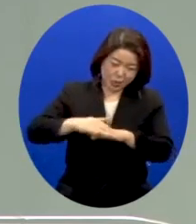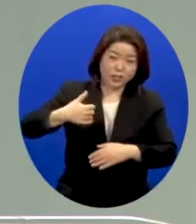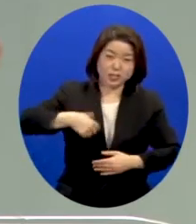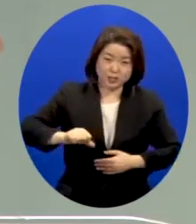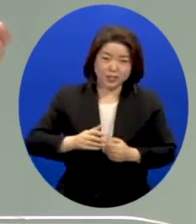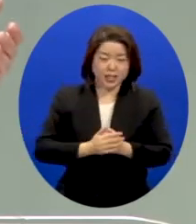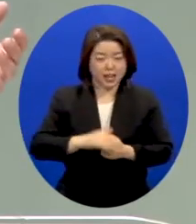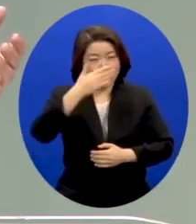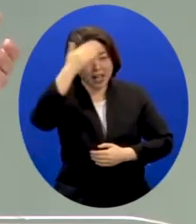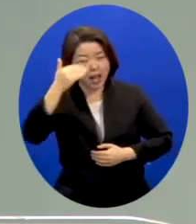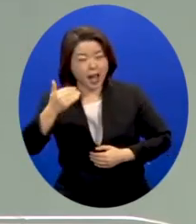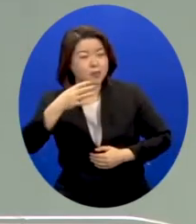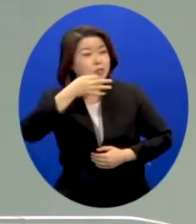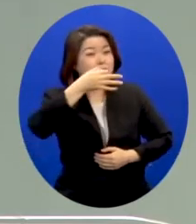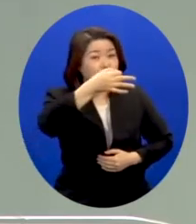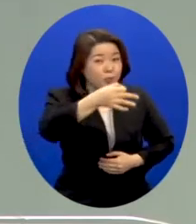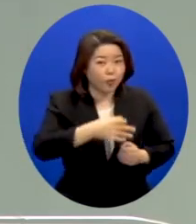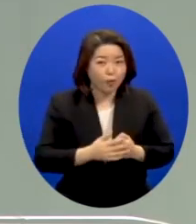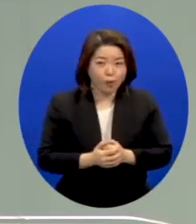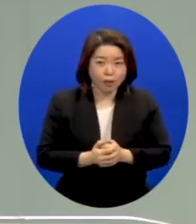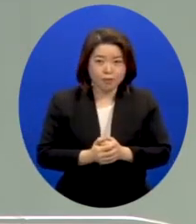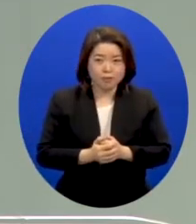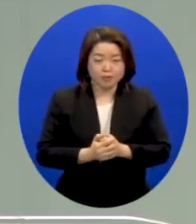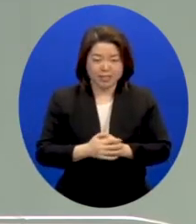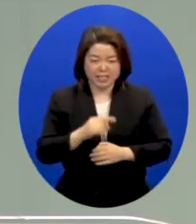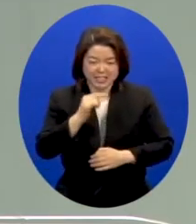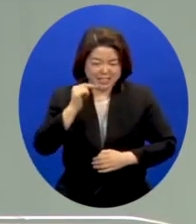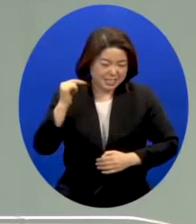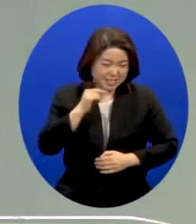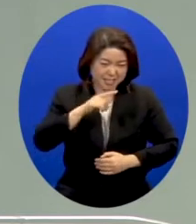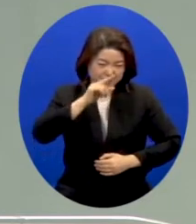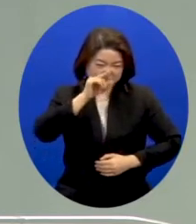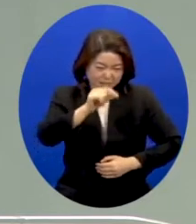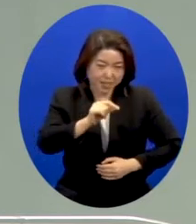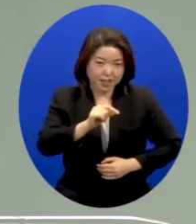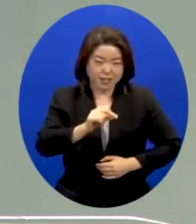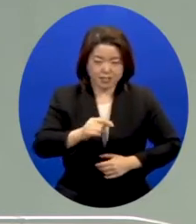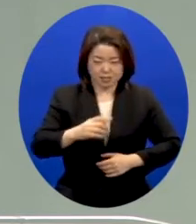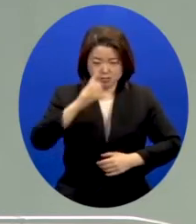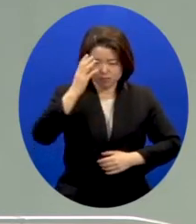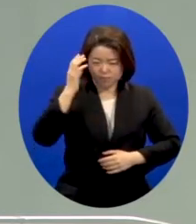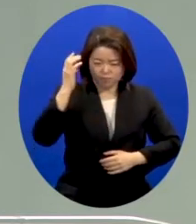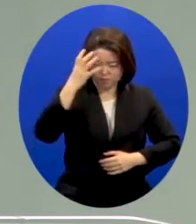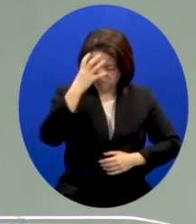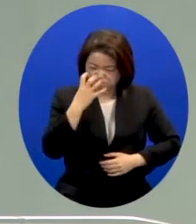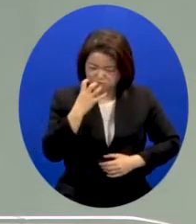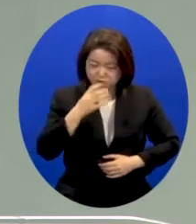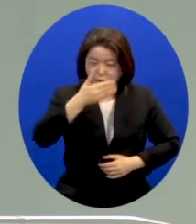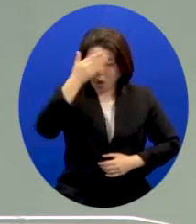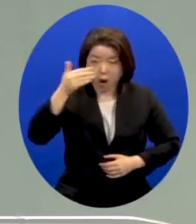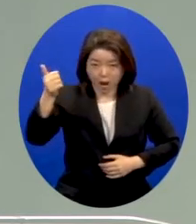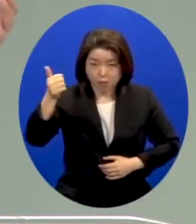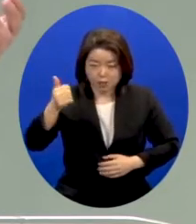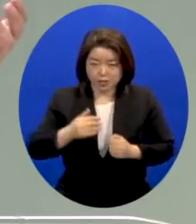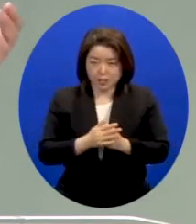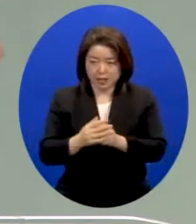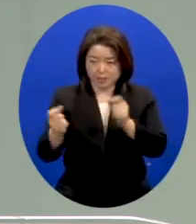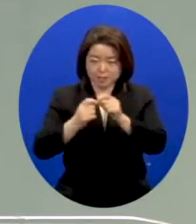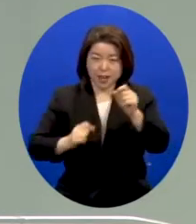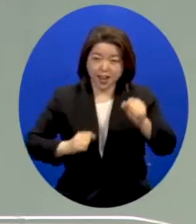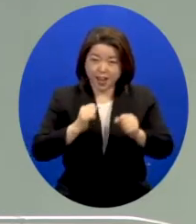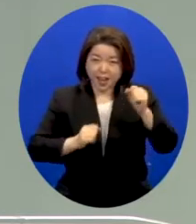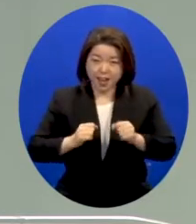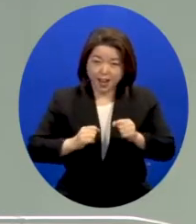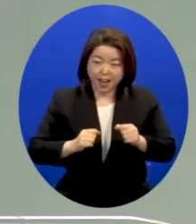할아버지 하면서 그렇게 까다롭고 엄격하고 9 준 얼굴을 가지고 있는 할아버지에게 다가가면